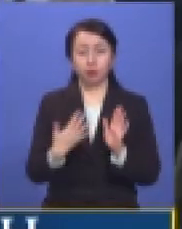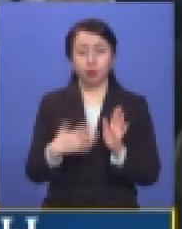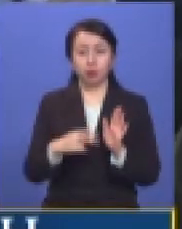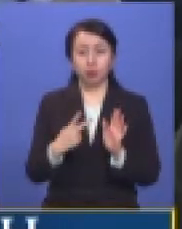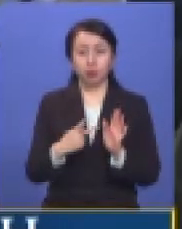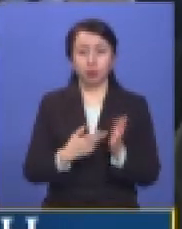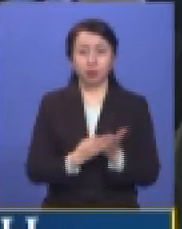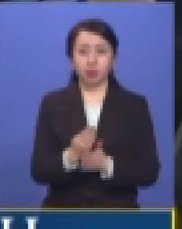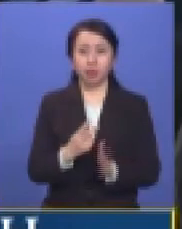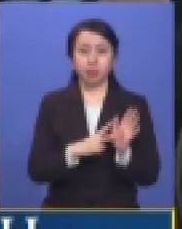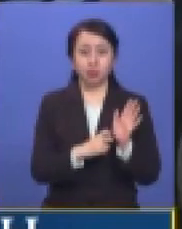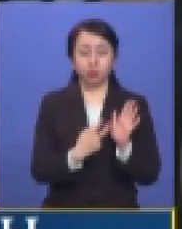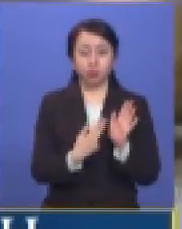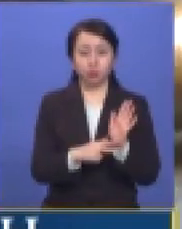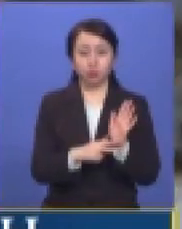8-715-2-61-42 немесе